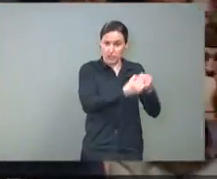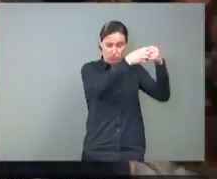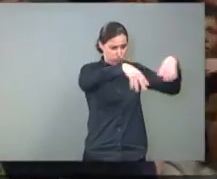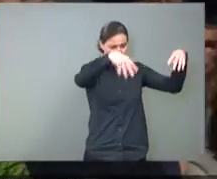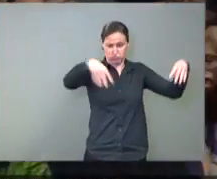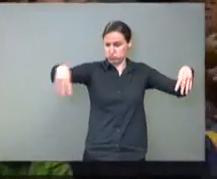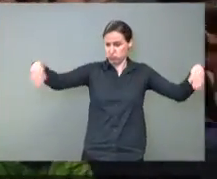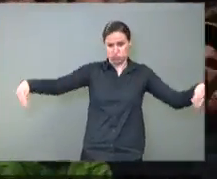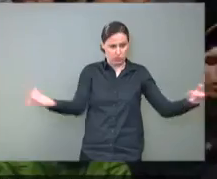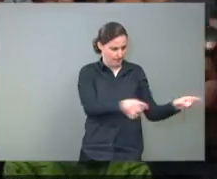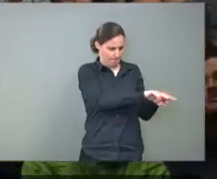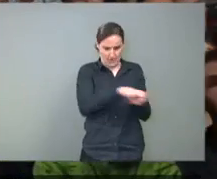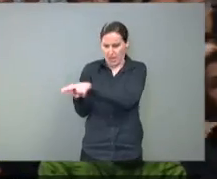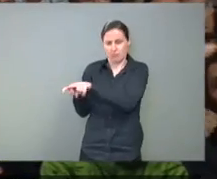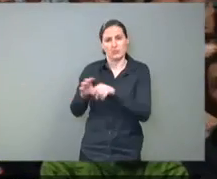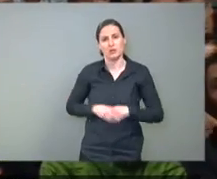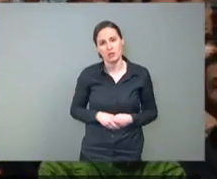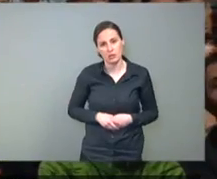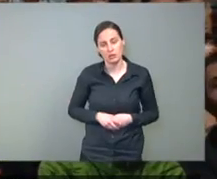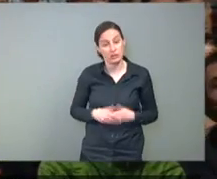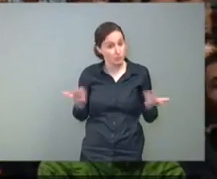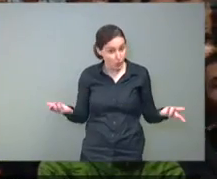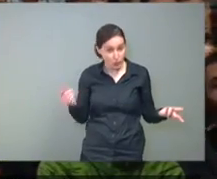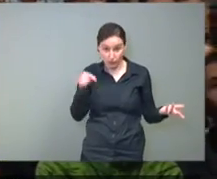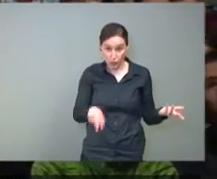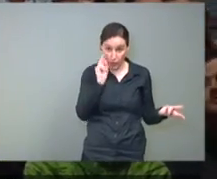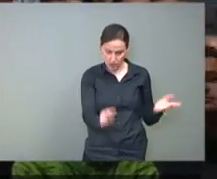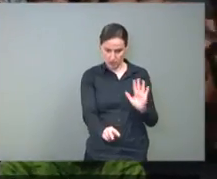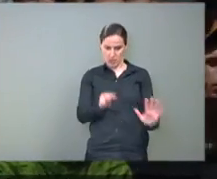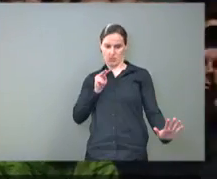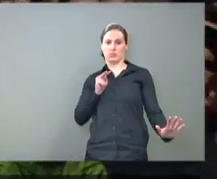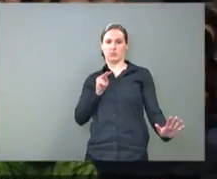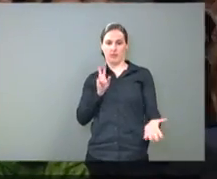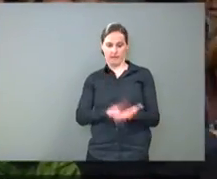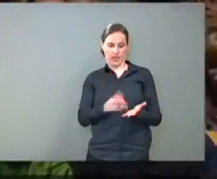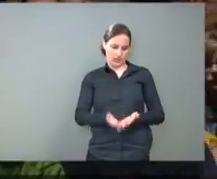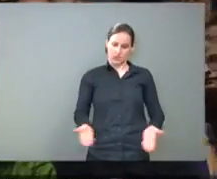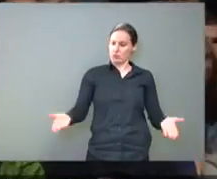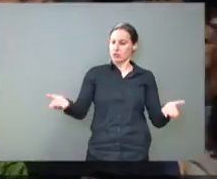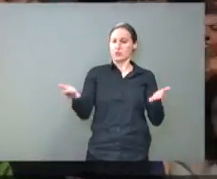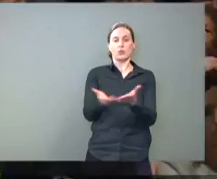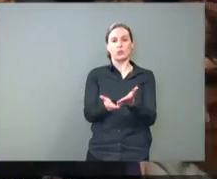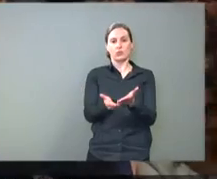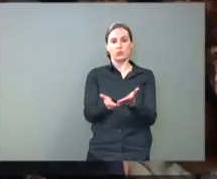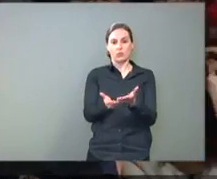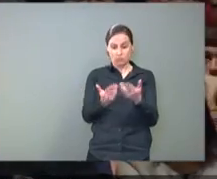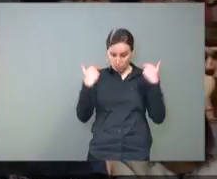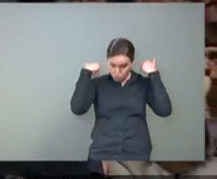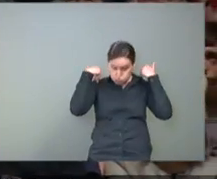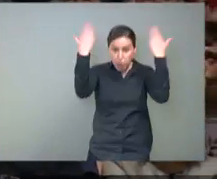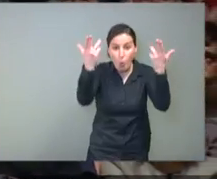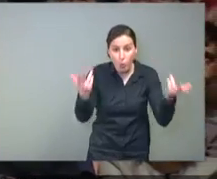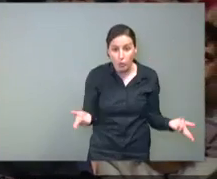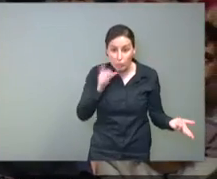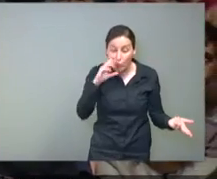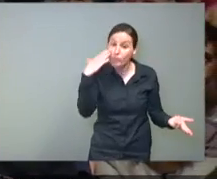cette réalité, car composer avec elle, c'est s'entraîner à faire toujours davantage détruire la société